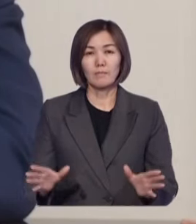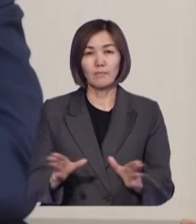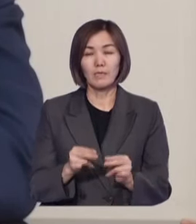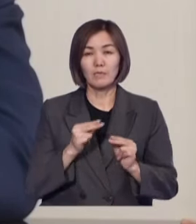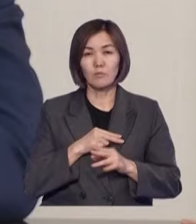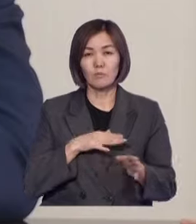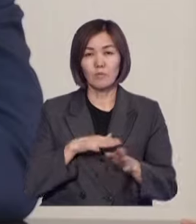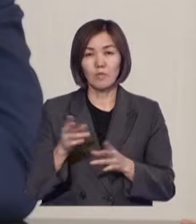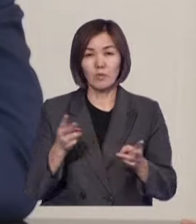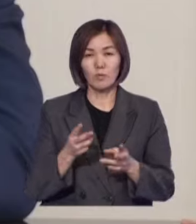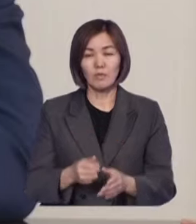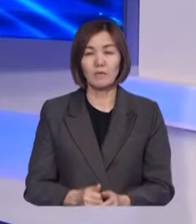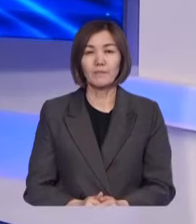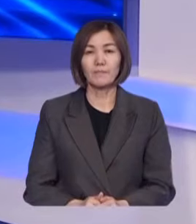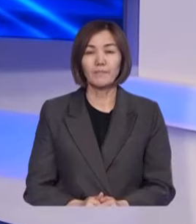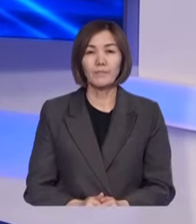жасаңыздар.